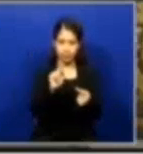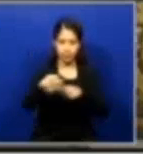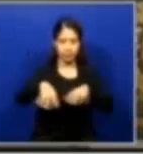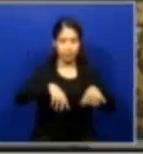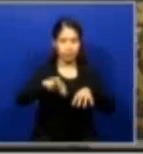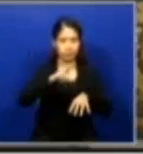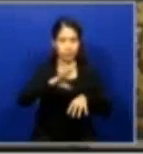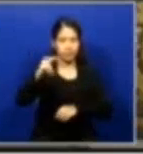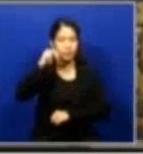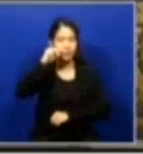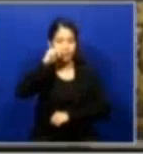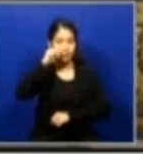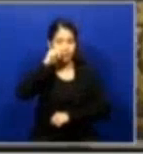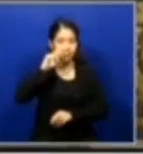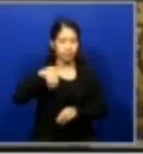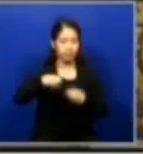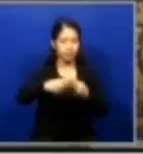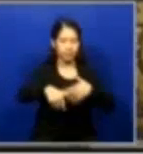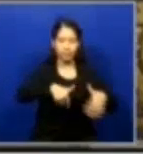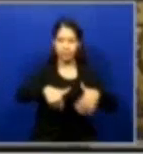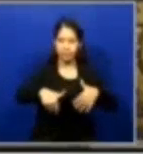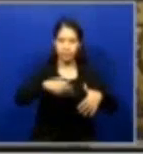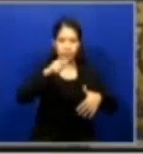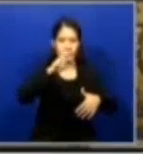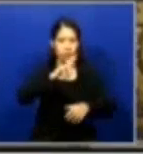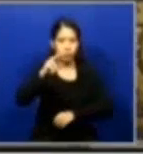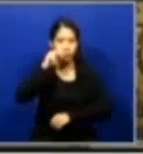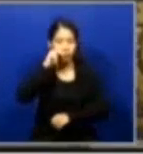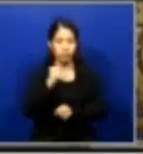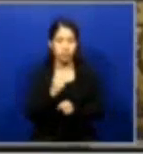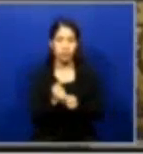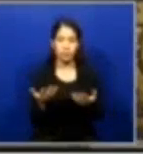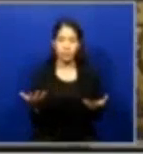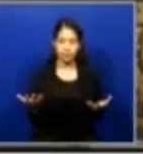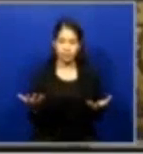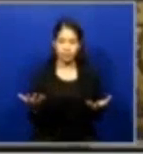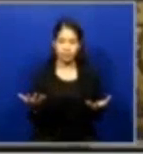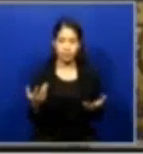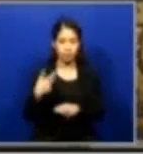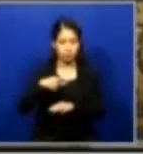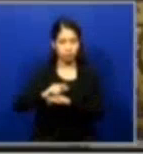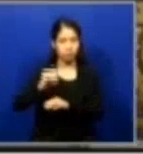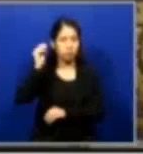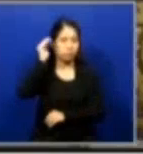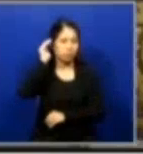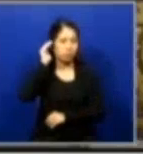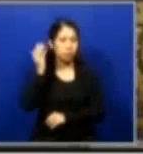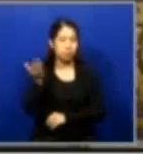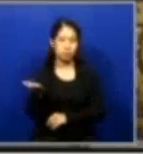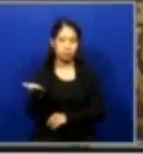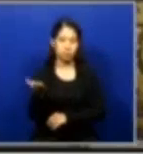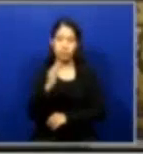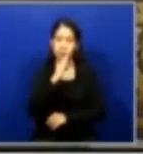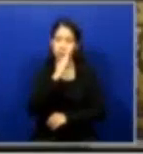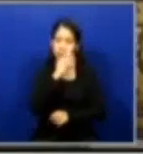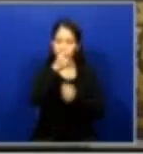บบน้ำให้ประชาชนระบบน้ำโดยการท่านประธานเชื่อไหมครับถ้าขุด